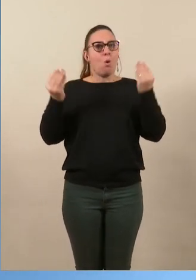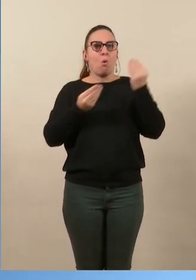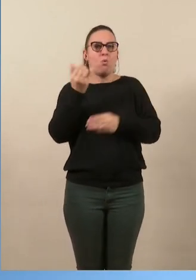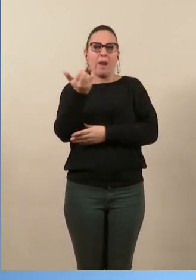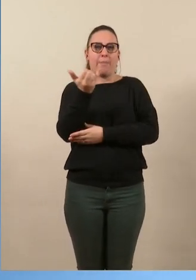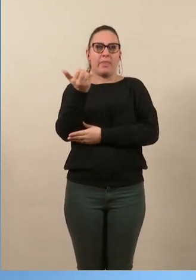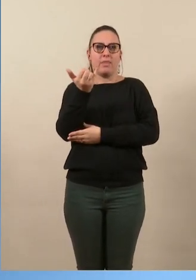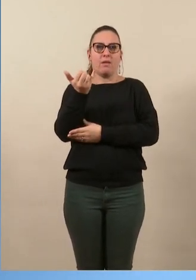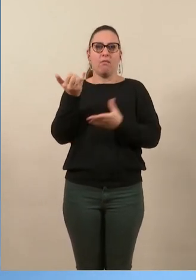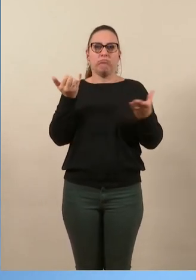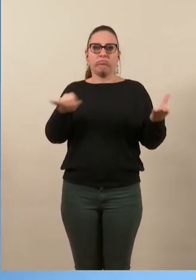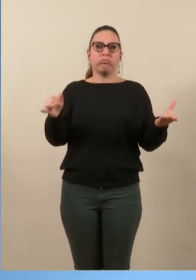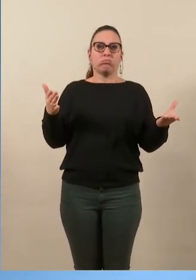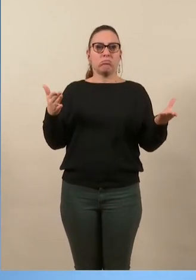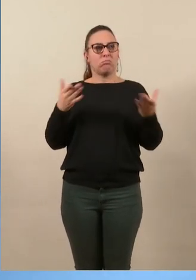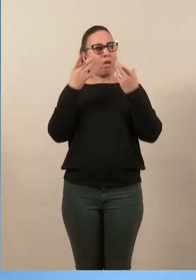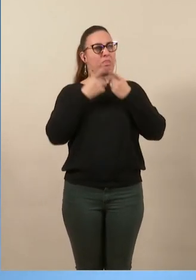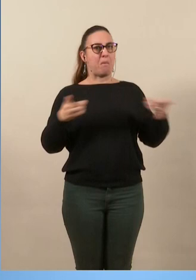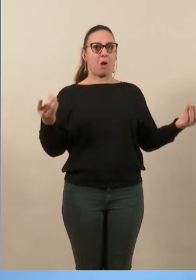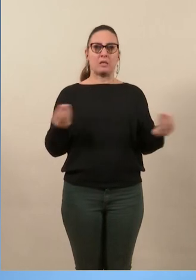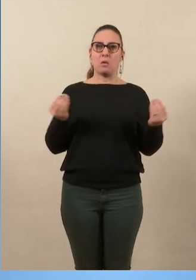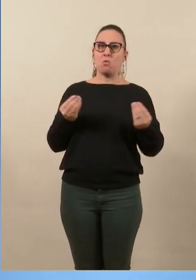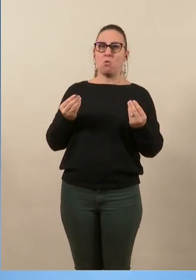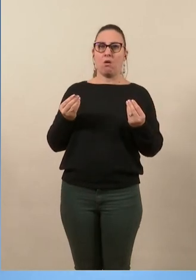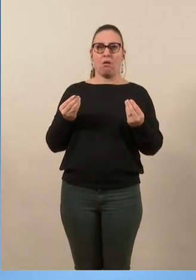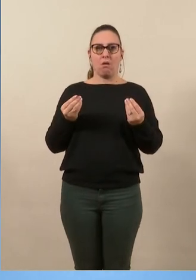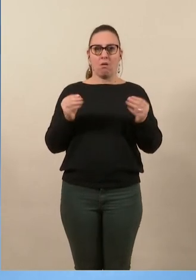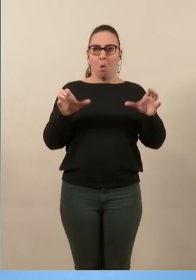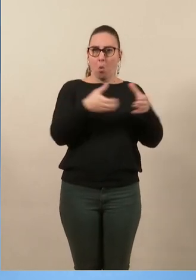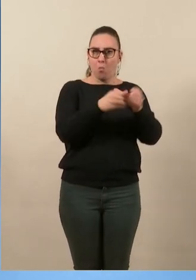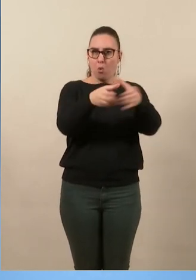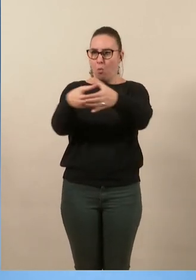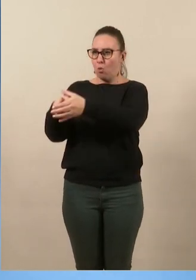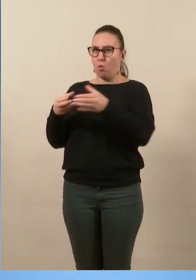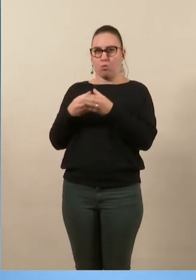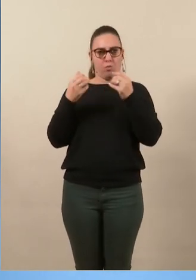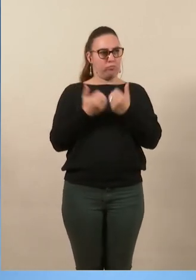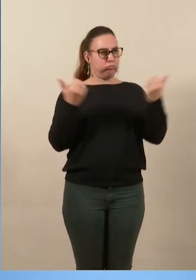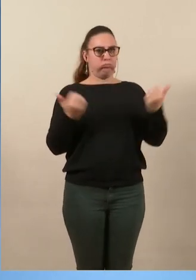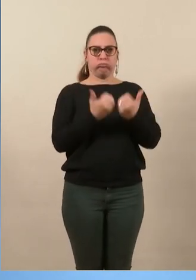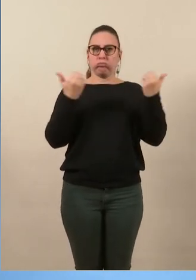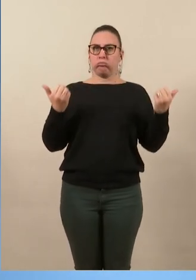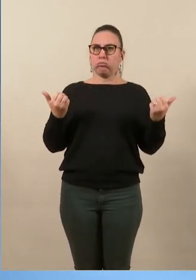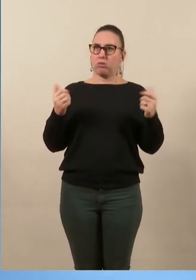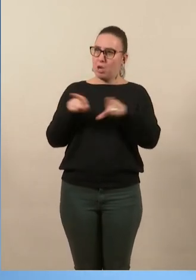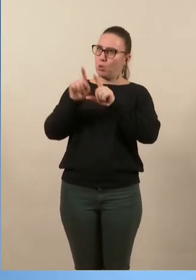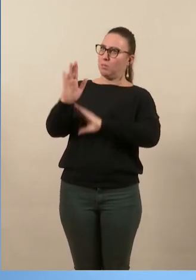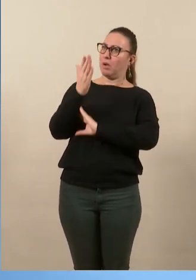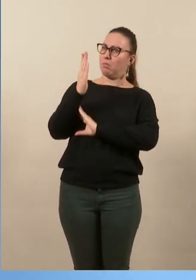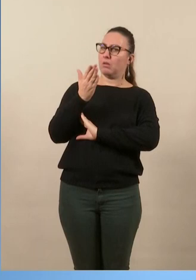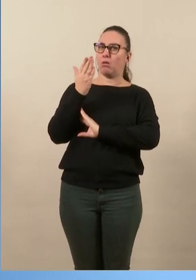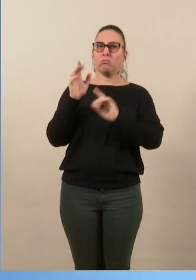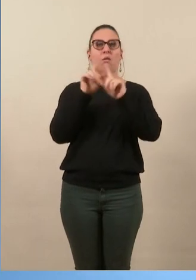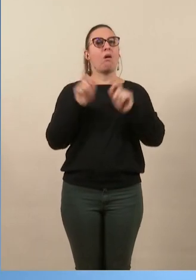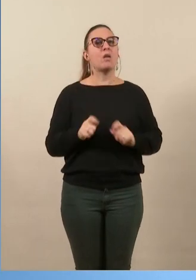rien par rapport à la démocratie et au pluralisme et puis aussi à ce que vous nous présentez j'ajoute un second point c'est